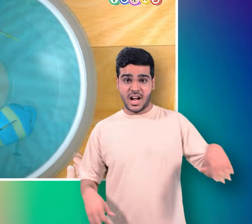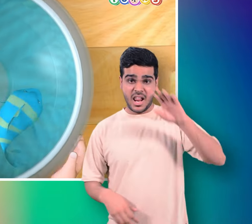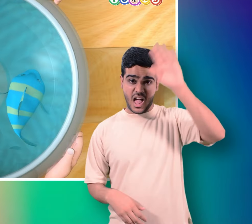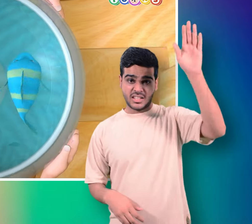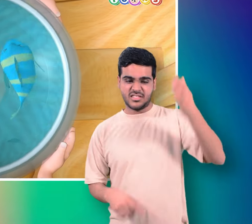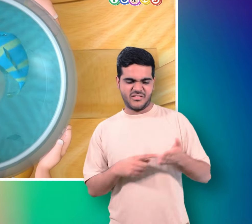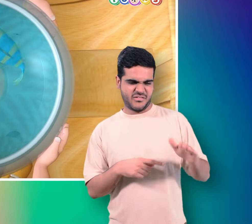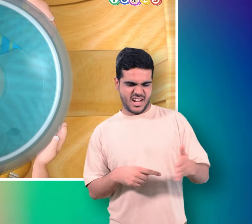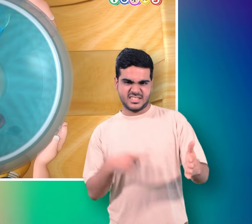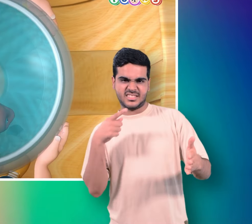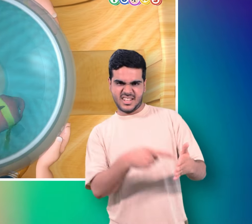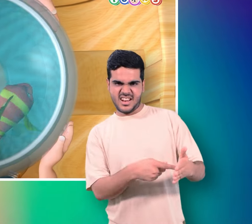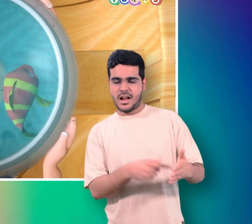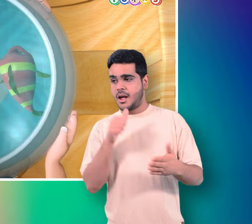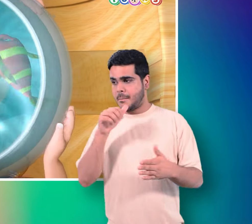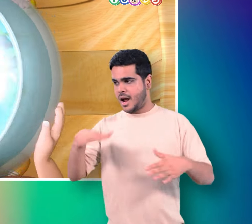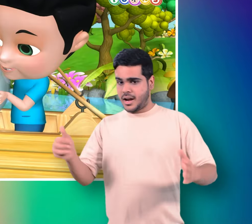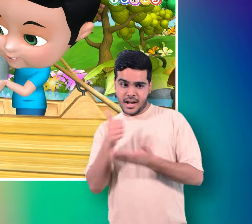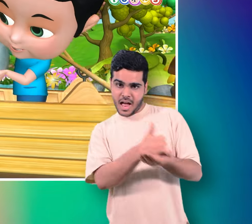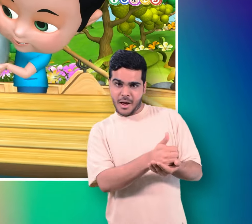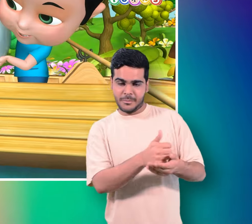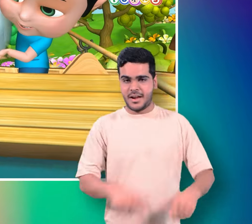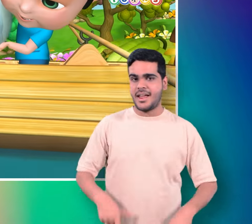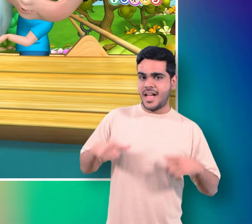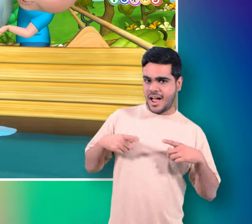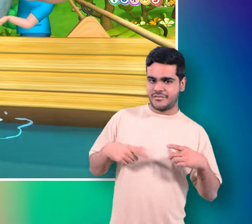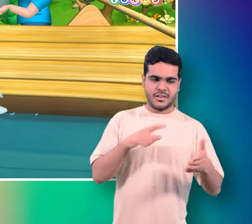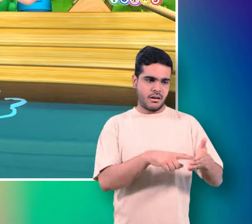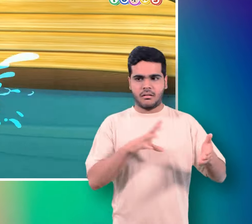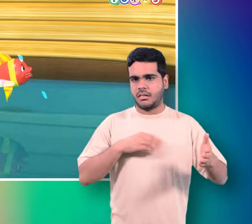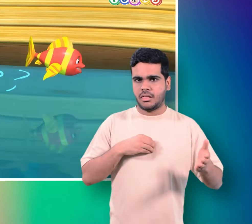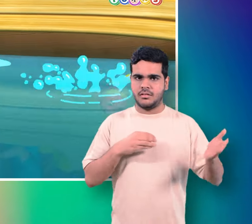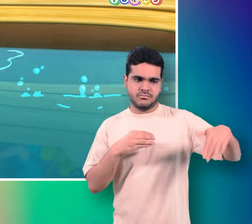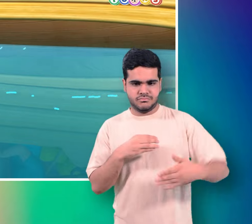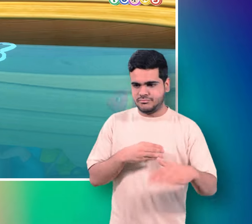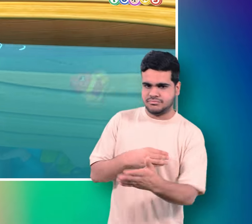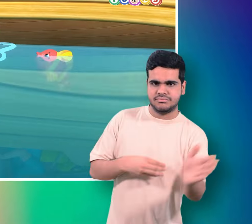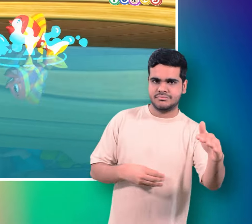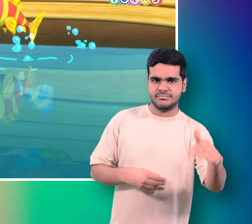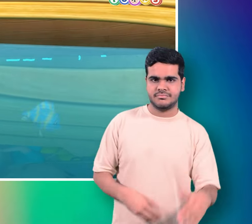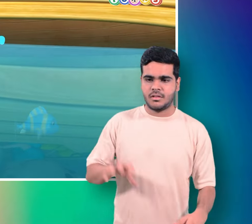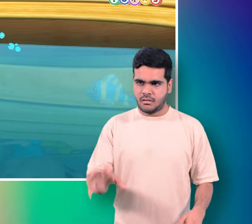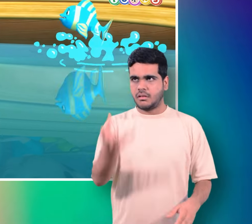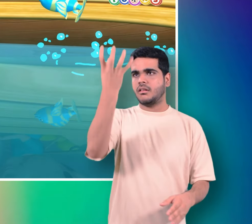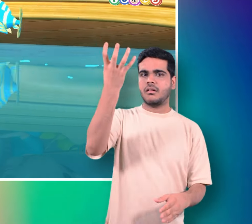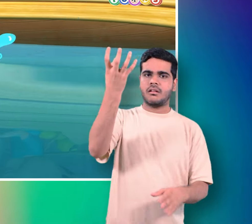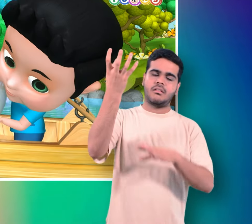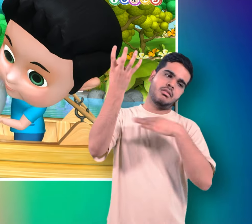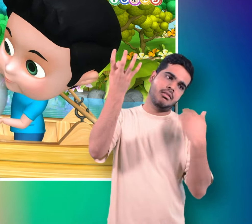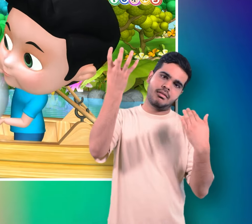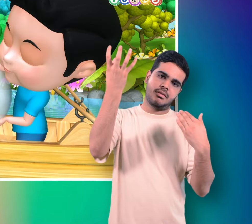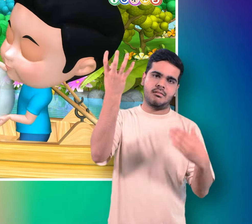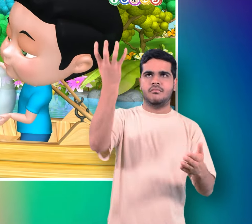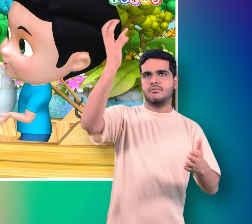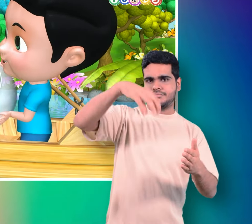जाएगी मछली जल की रानी है जीवन उसका पानी है हाथ लगाओ तो डर जाएगी